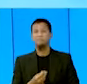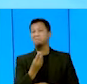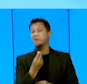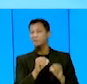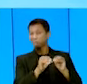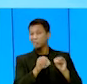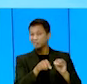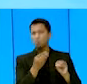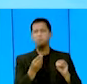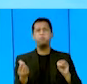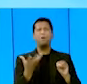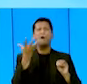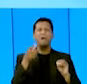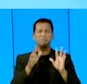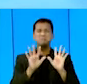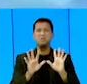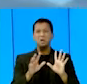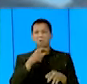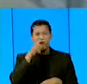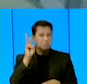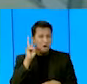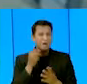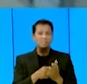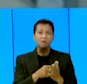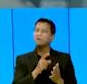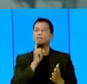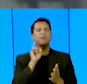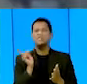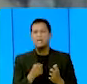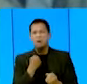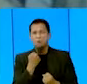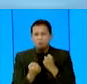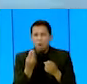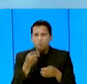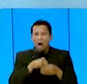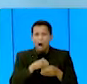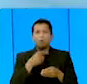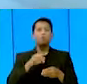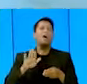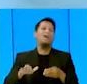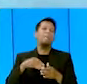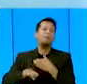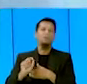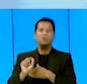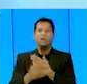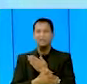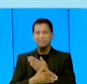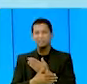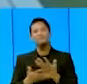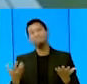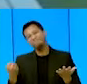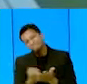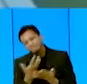Pemirsa, di tengah mahalnya biaya pendidikan, ribuan orang tua siswa terpaksa berjuang memasukkan anak mereka ke sekolah negeri. Sayangnya di